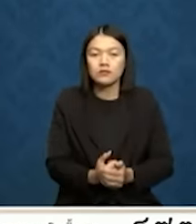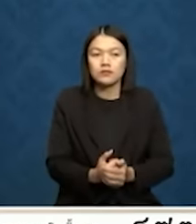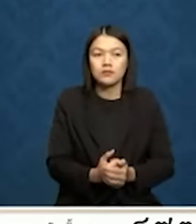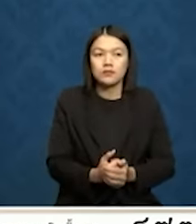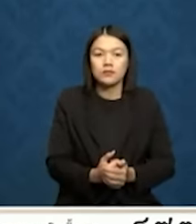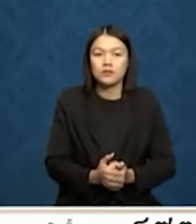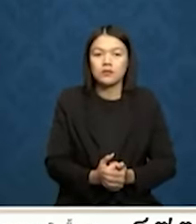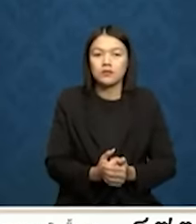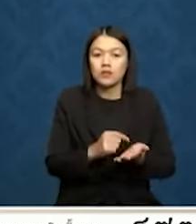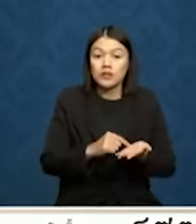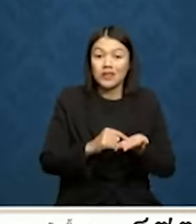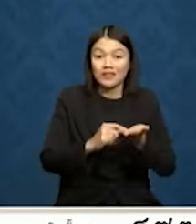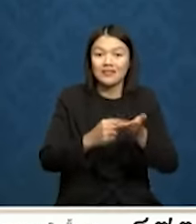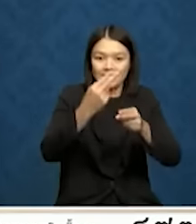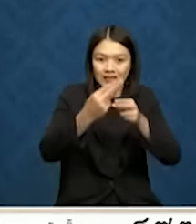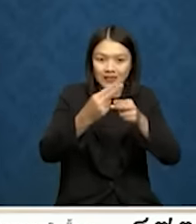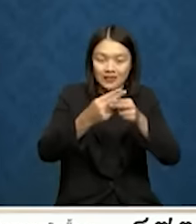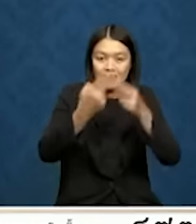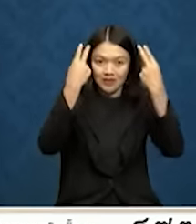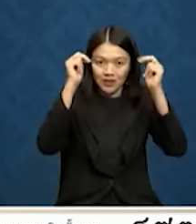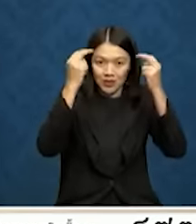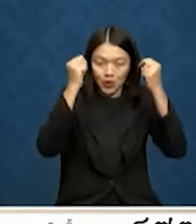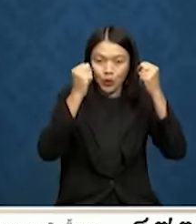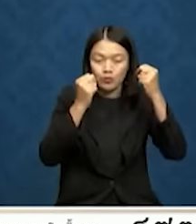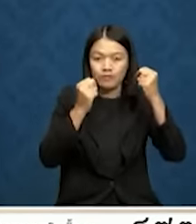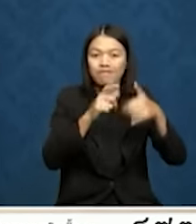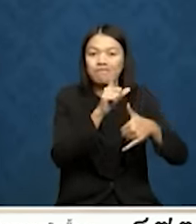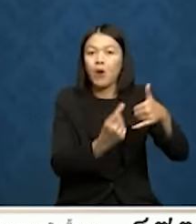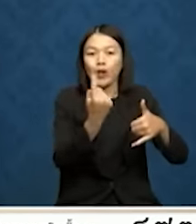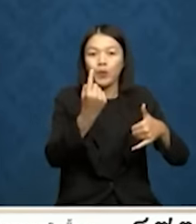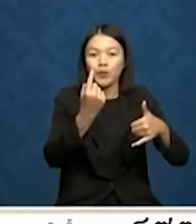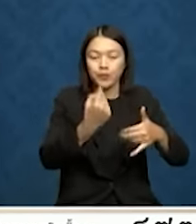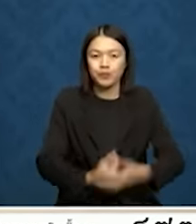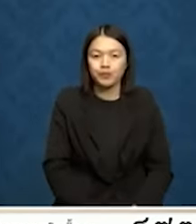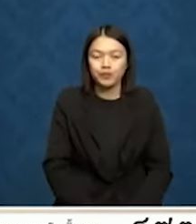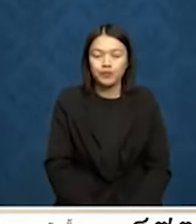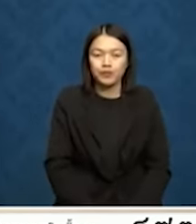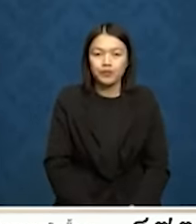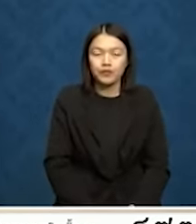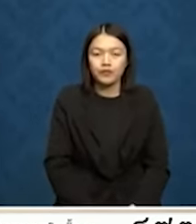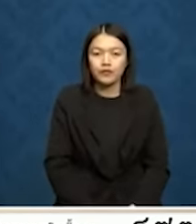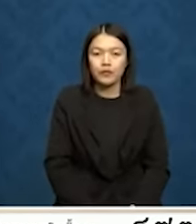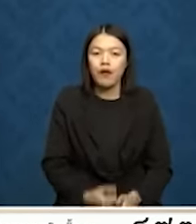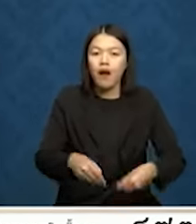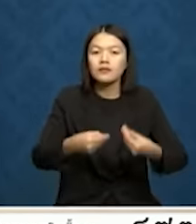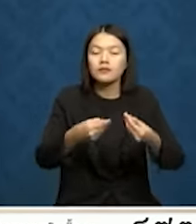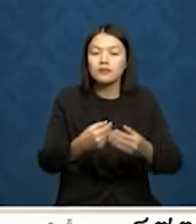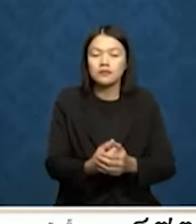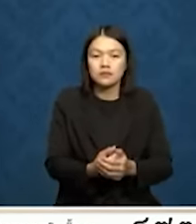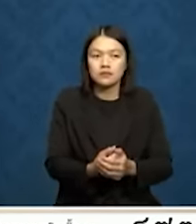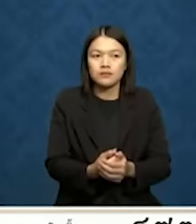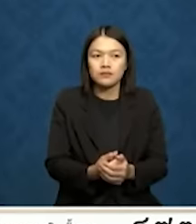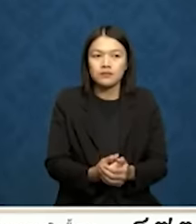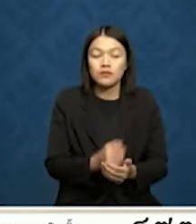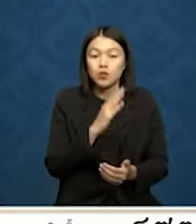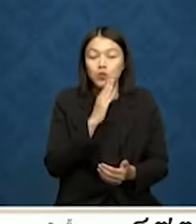ามีผู้เสนอชื่อเพื่อเป็นนายกรัฐมนตรีเพียงท่านเดียวนะครับก็จะให้ขานดังนี้นะครับ